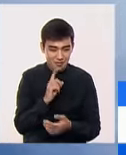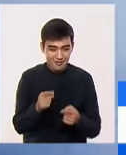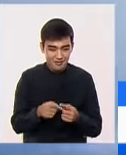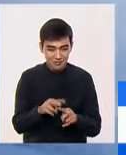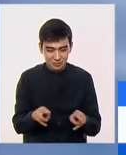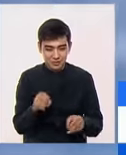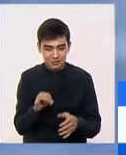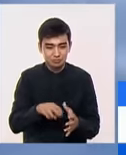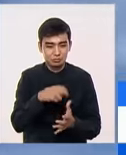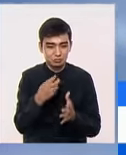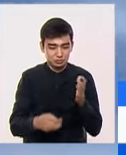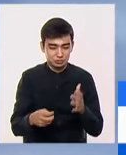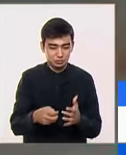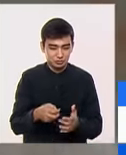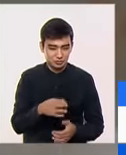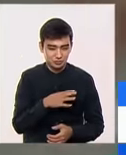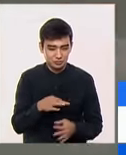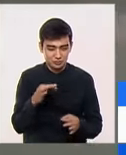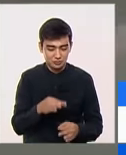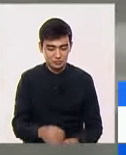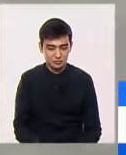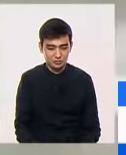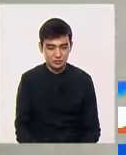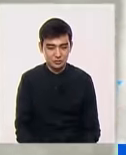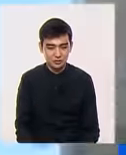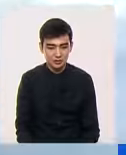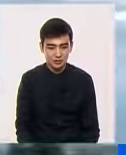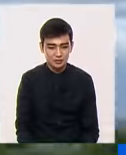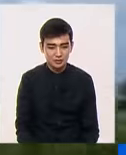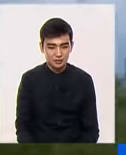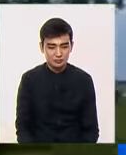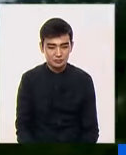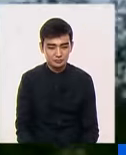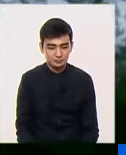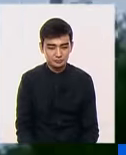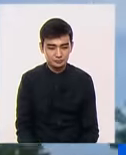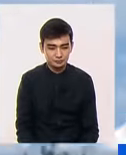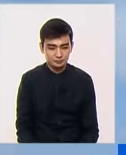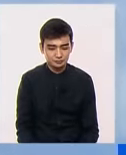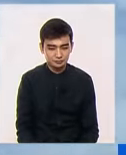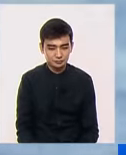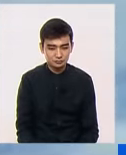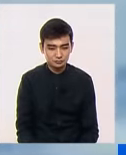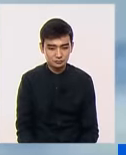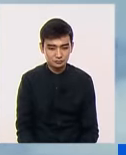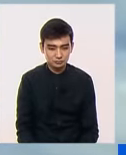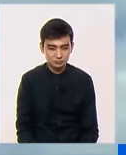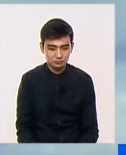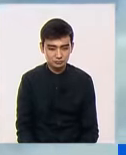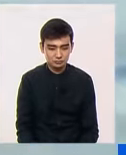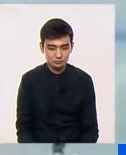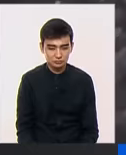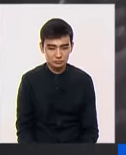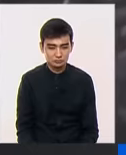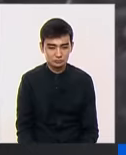профилактические беседы с владельцами высоток мадины любой его людмила батюшкина ирина не нашего информбюро корок одесская область